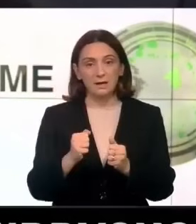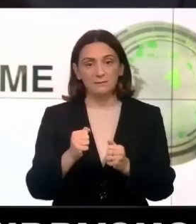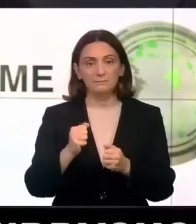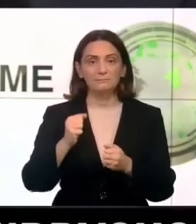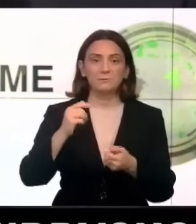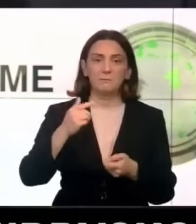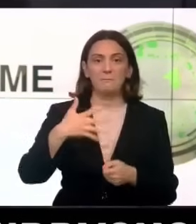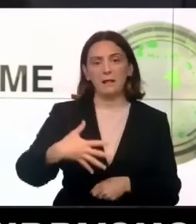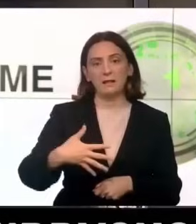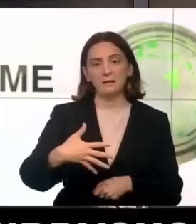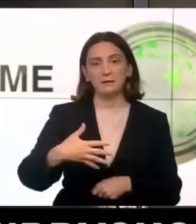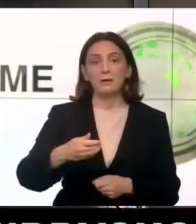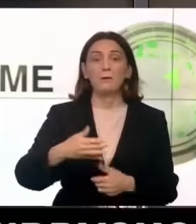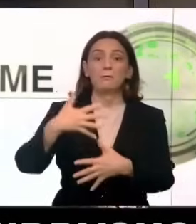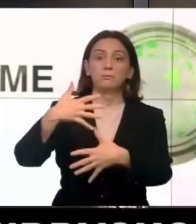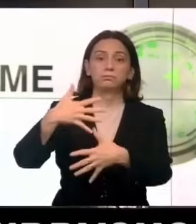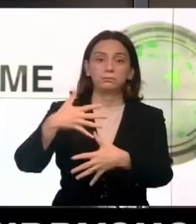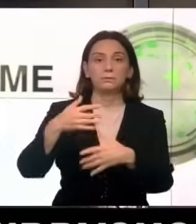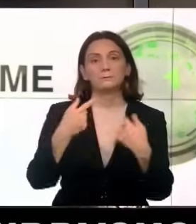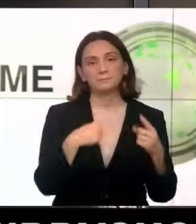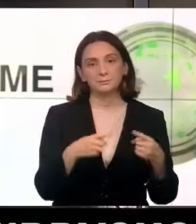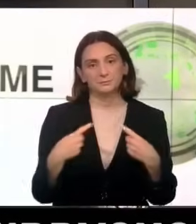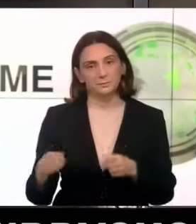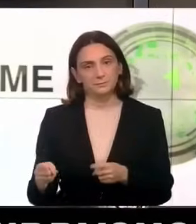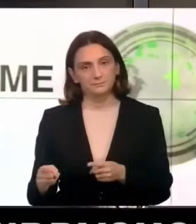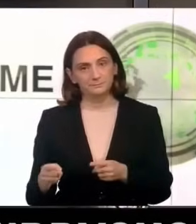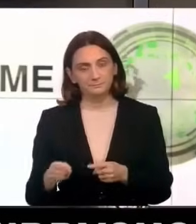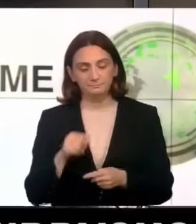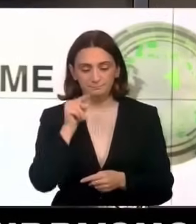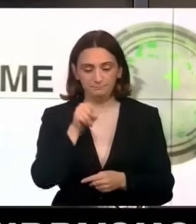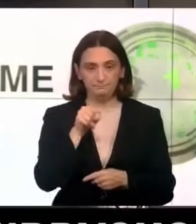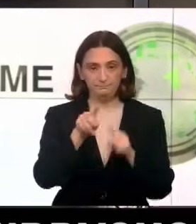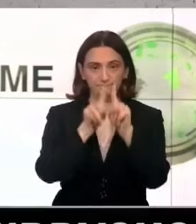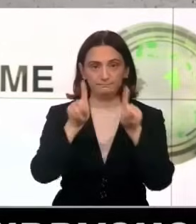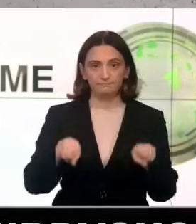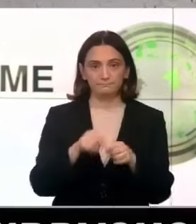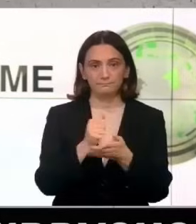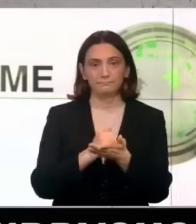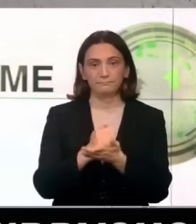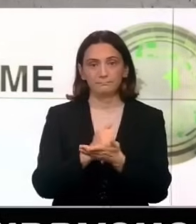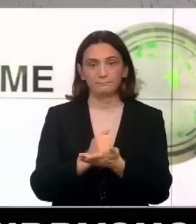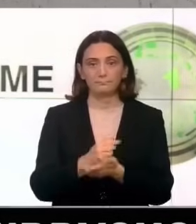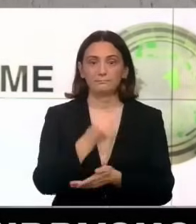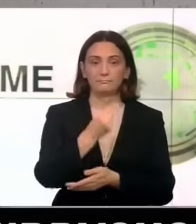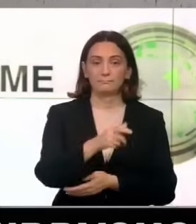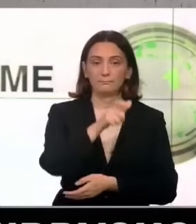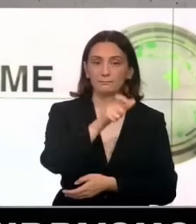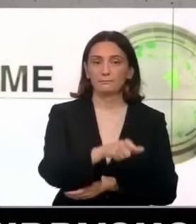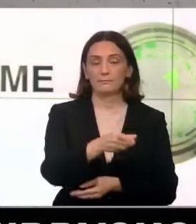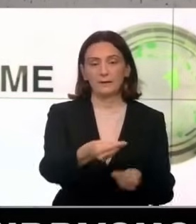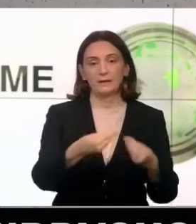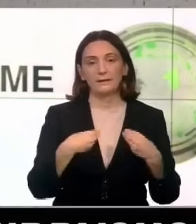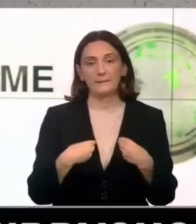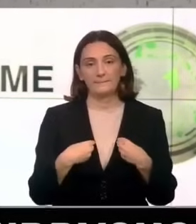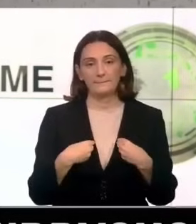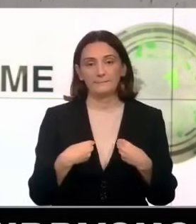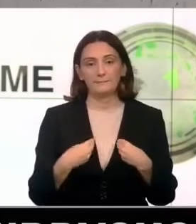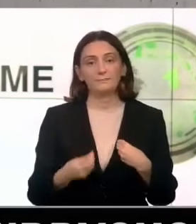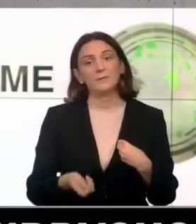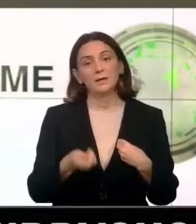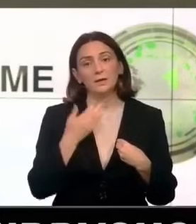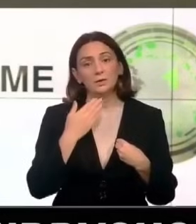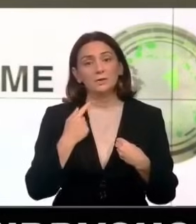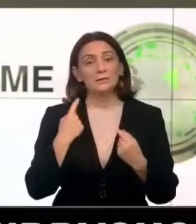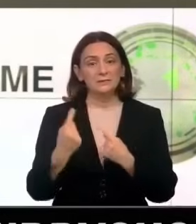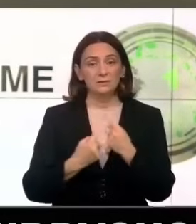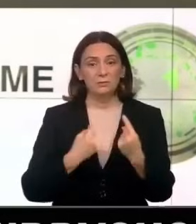tarifë referenciale që mund ta përdorin administratorët për të funksionuar. Për mos marrëveshje të cilat nuk i zgjidh dot